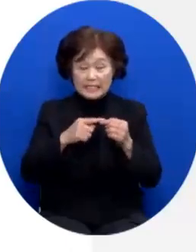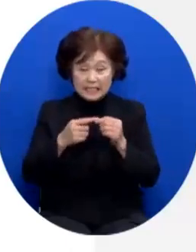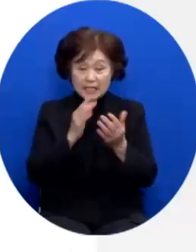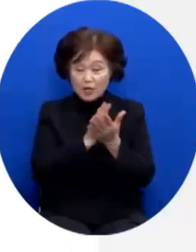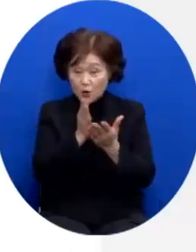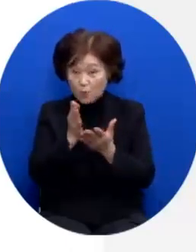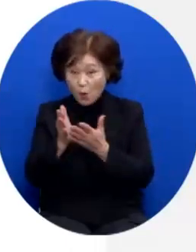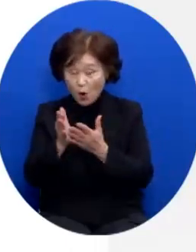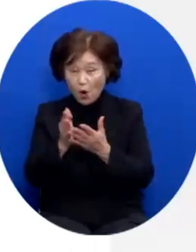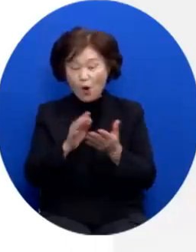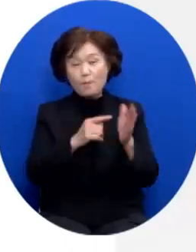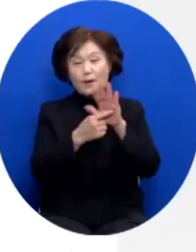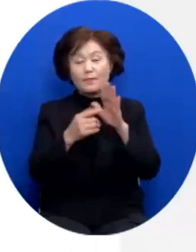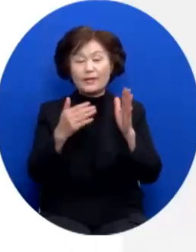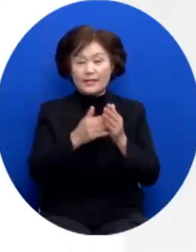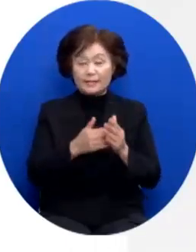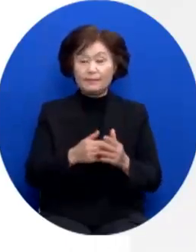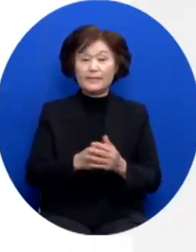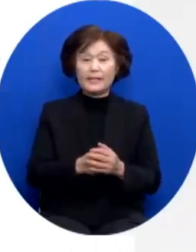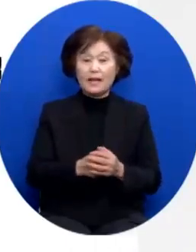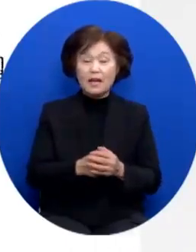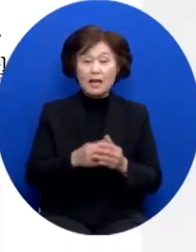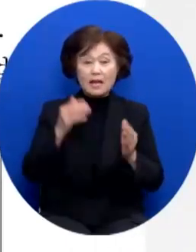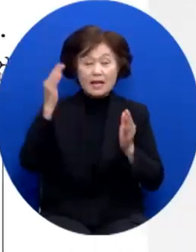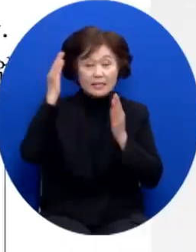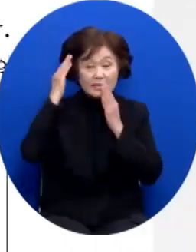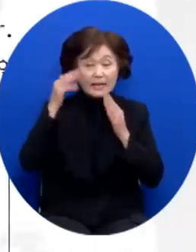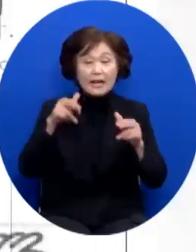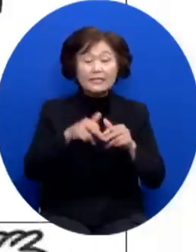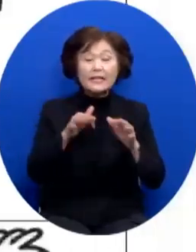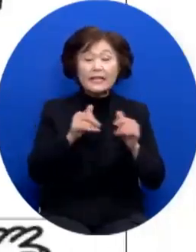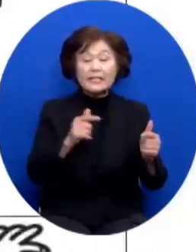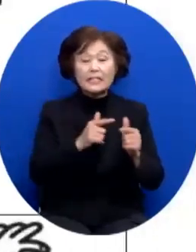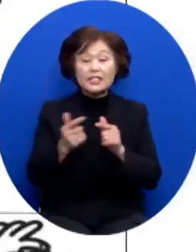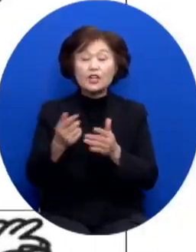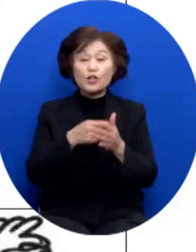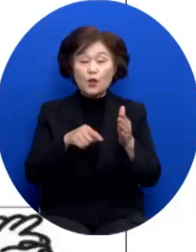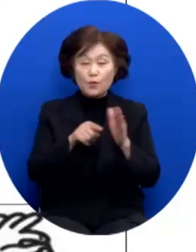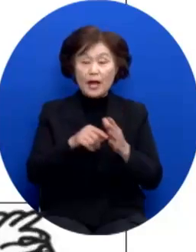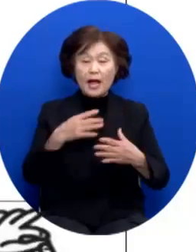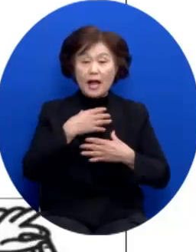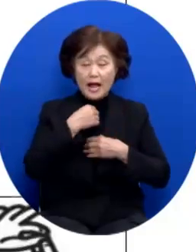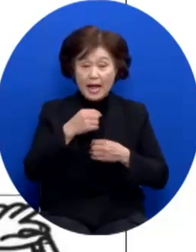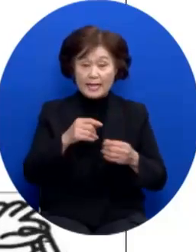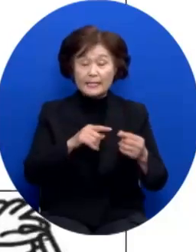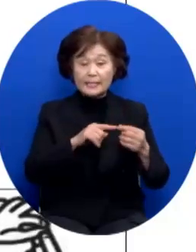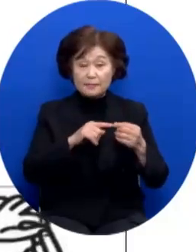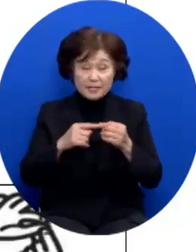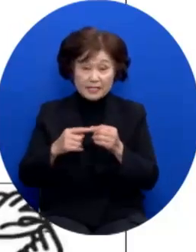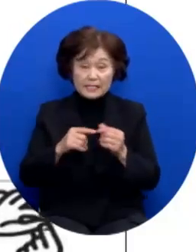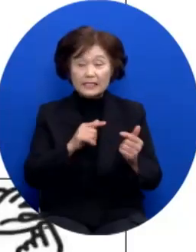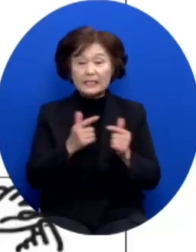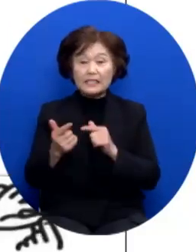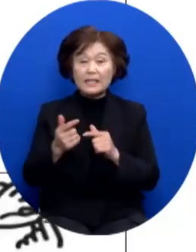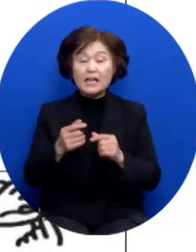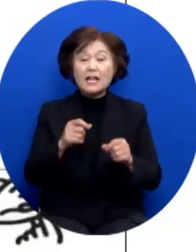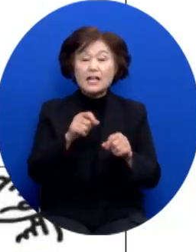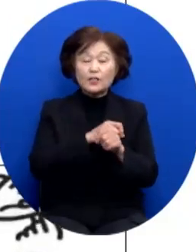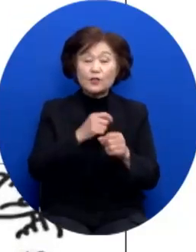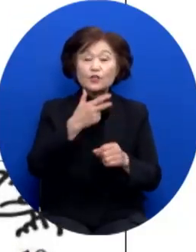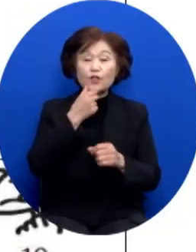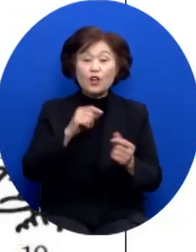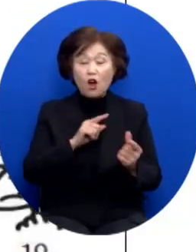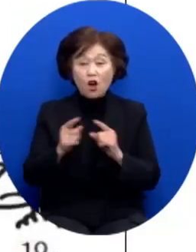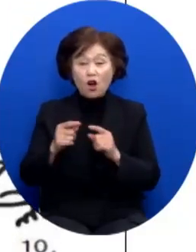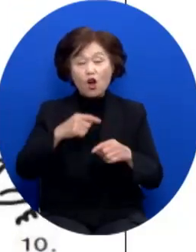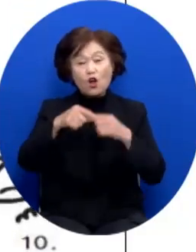한비체는 한글 글꼴로는 최초로 청각장애인을 위해 제작된 안심글꼴로 한글과 영문, 특수문자, 수어